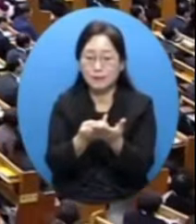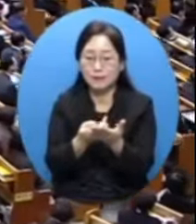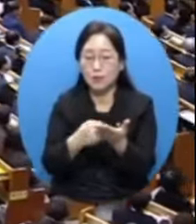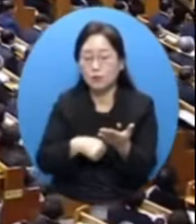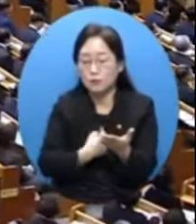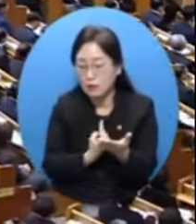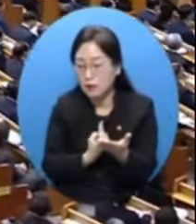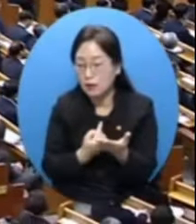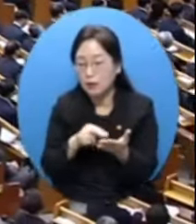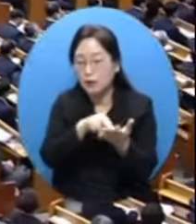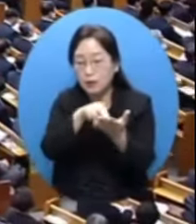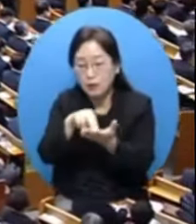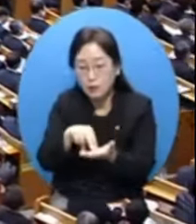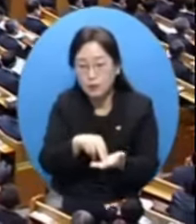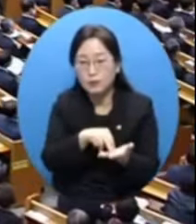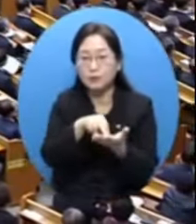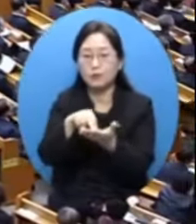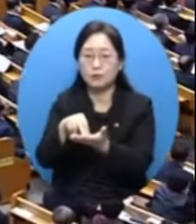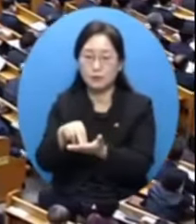홀로 외롭게